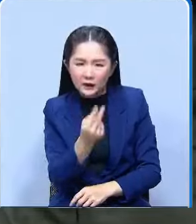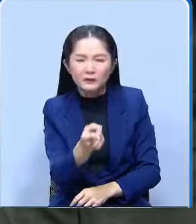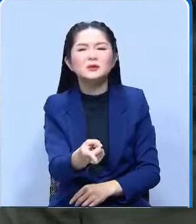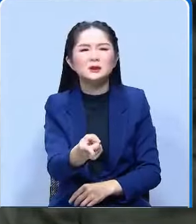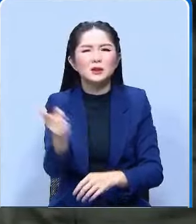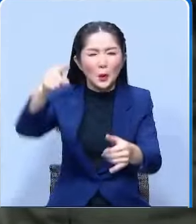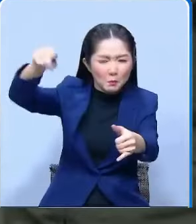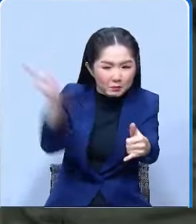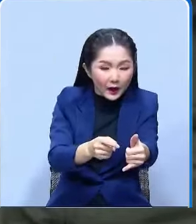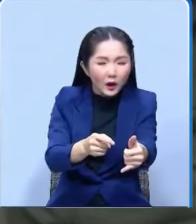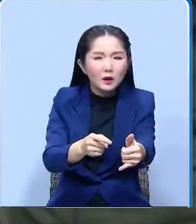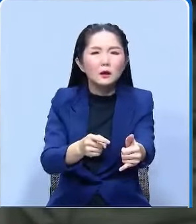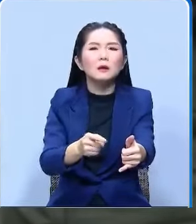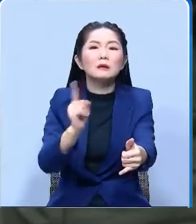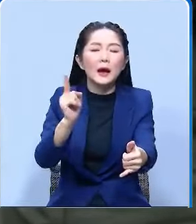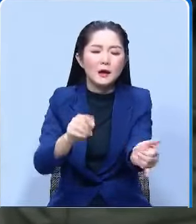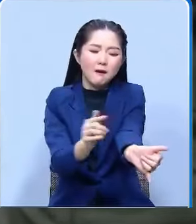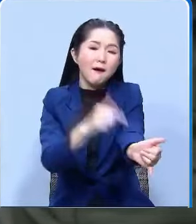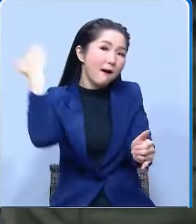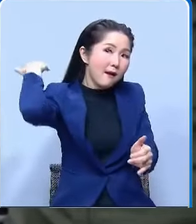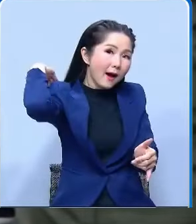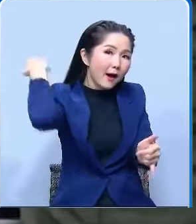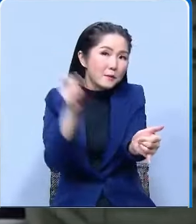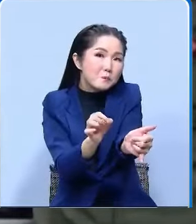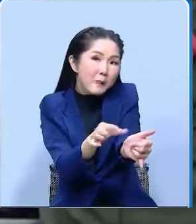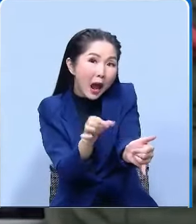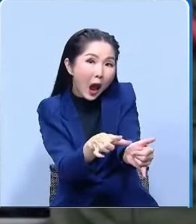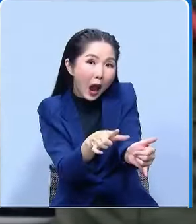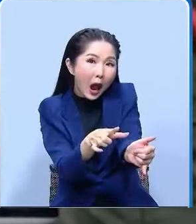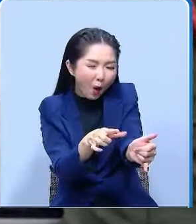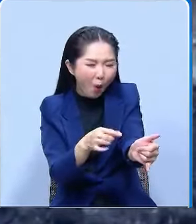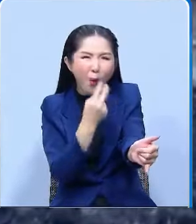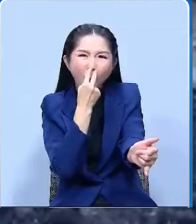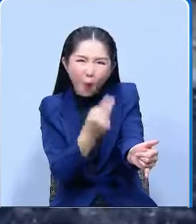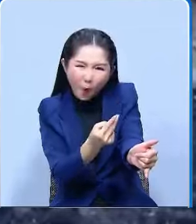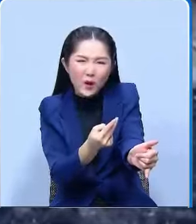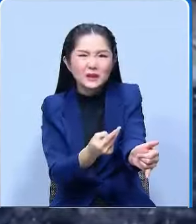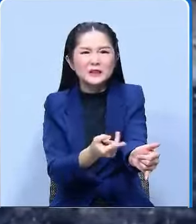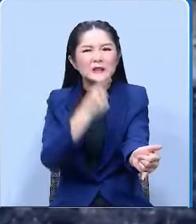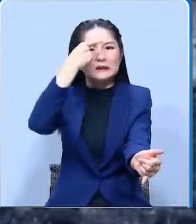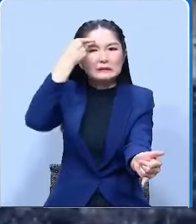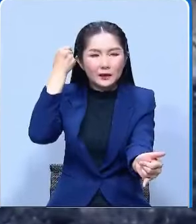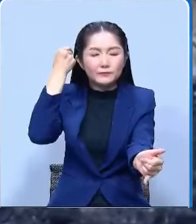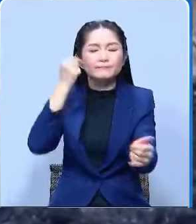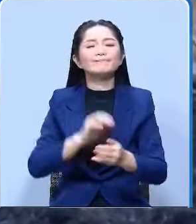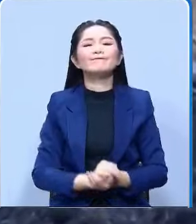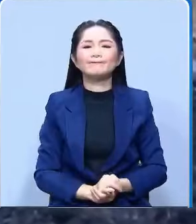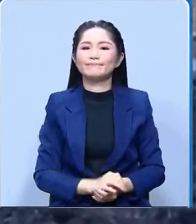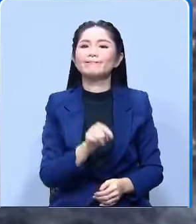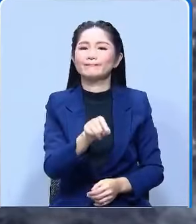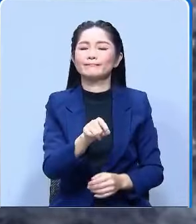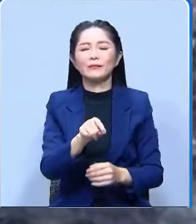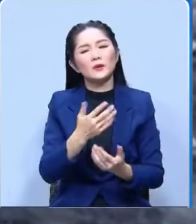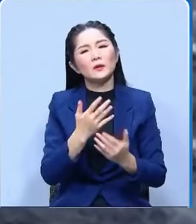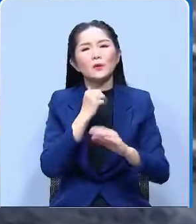ถูกฟ้าผ่าที่บริเวณหลังเป็นแผลยาวแล้วก็ไม่เกรียมเลยนะคะนายสุทธิเดชเป็นผู้คุมงานก่อสร้างก็บอกว่า